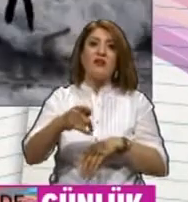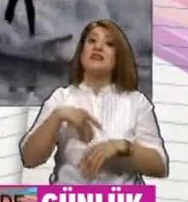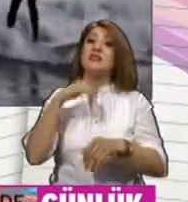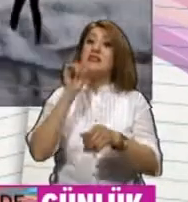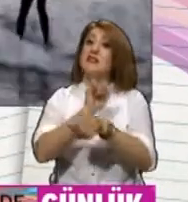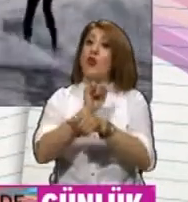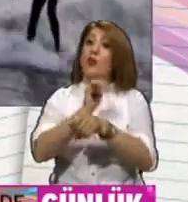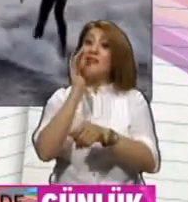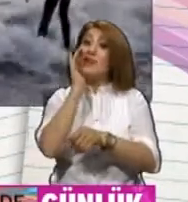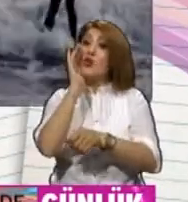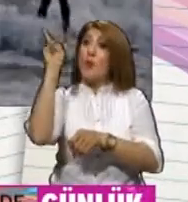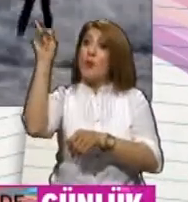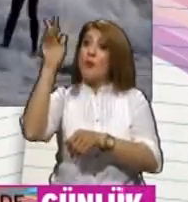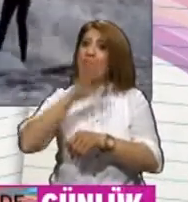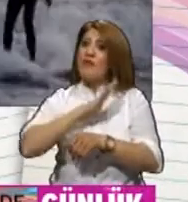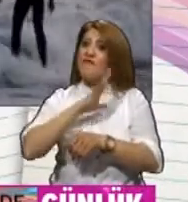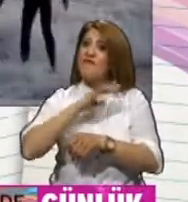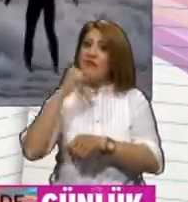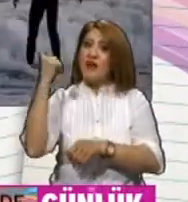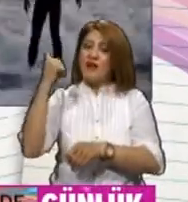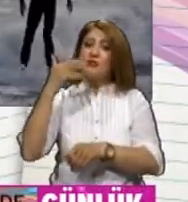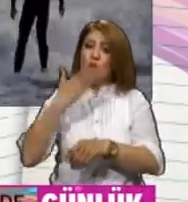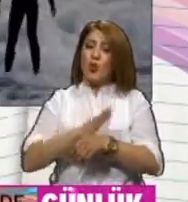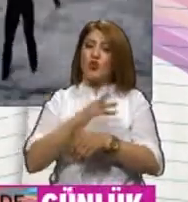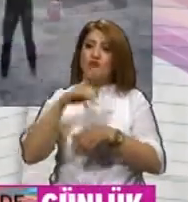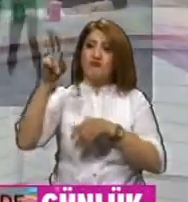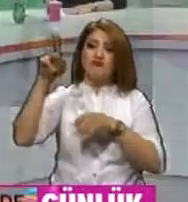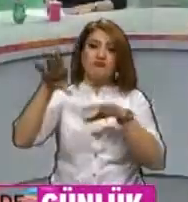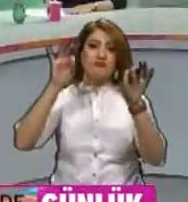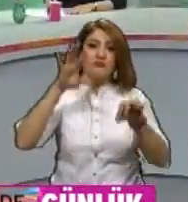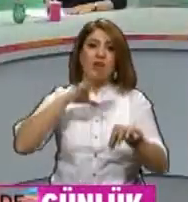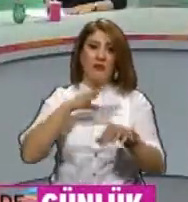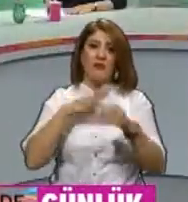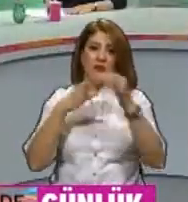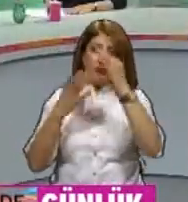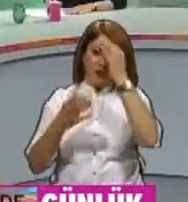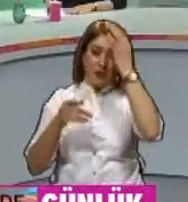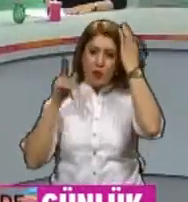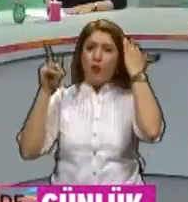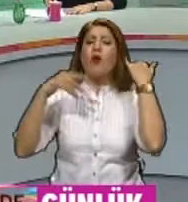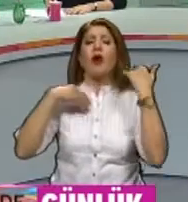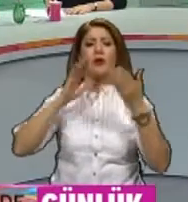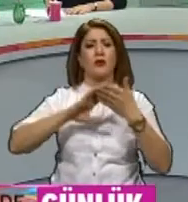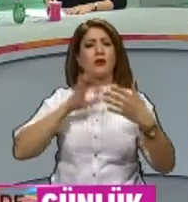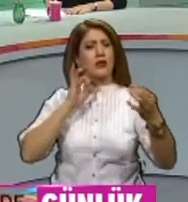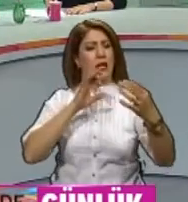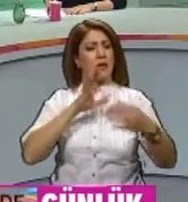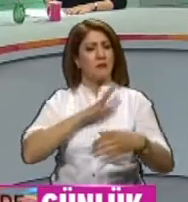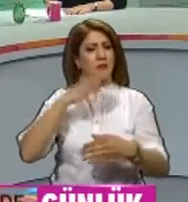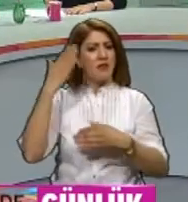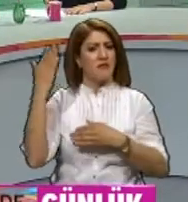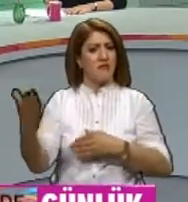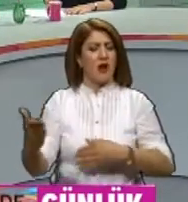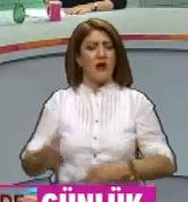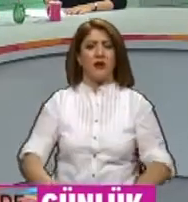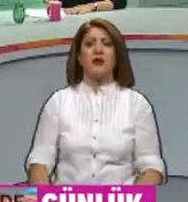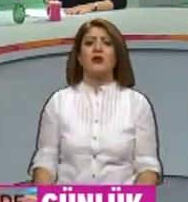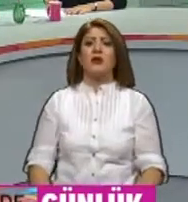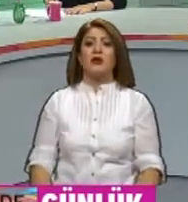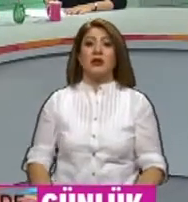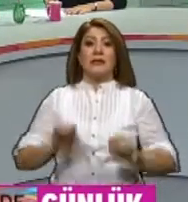bildiğim kadarıyla. Yani böyle lokal yerler var. Ve bu o arkadaşlarla da kontak halindeyiz. Özellikle kış aylarında